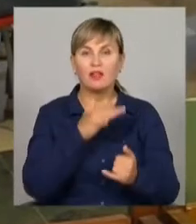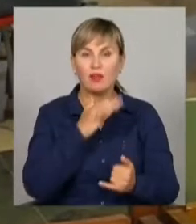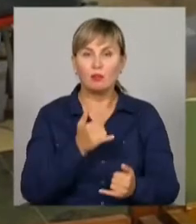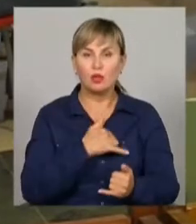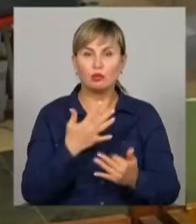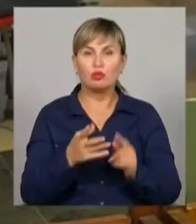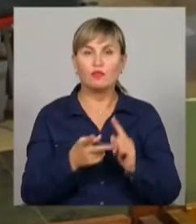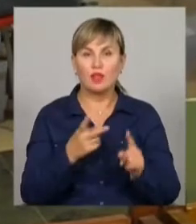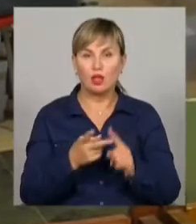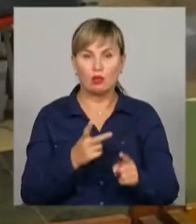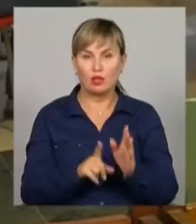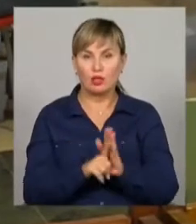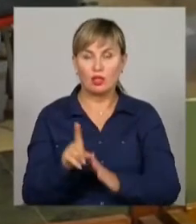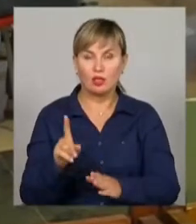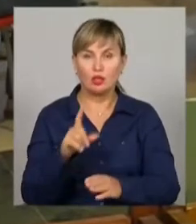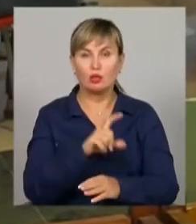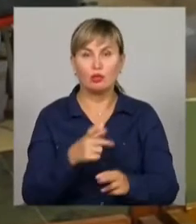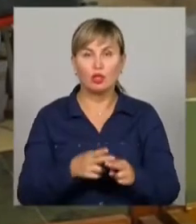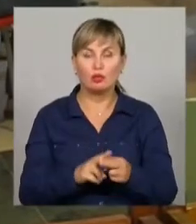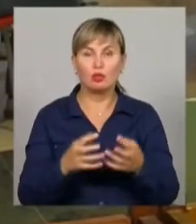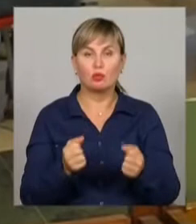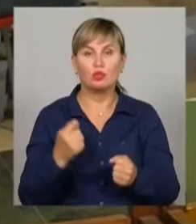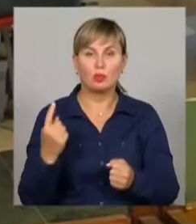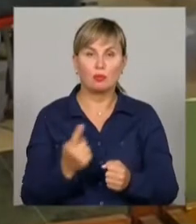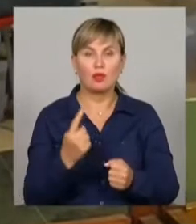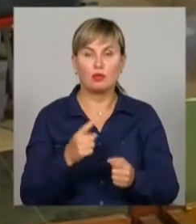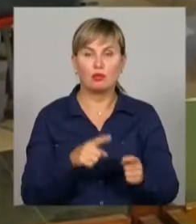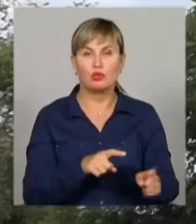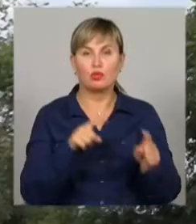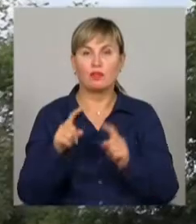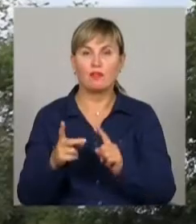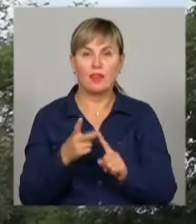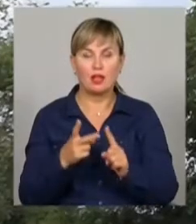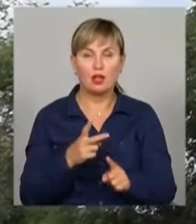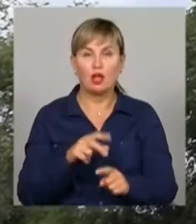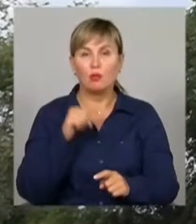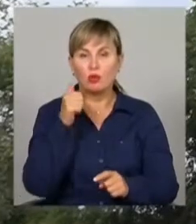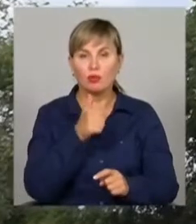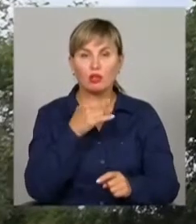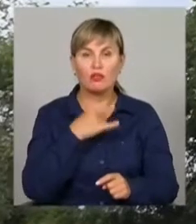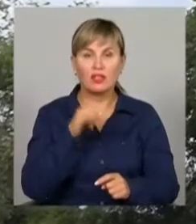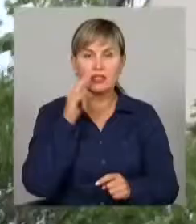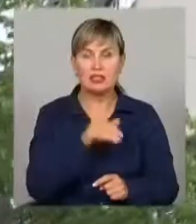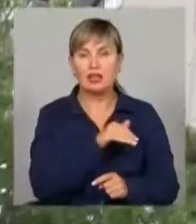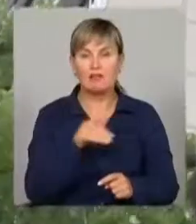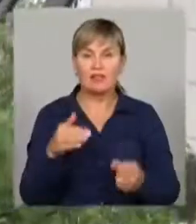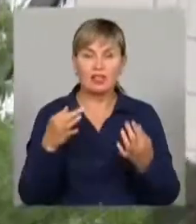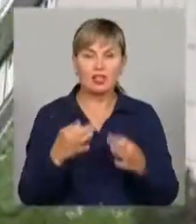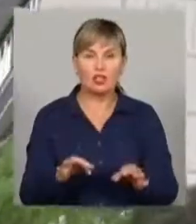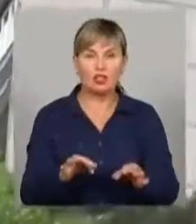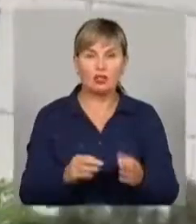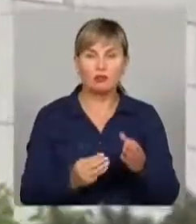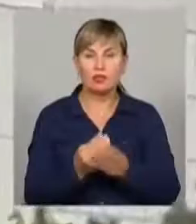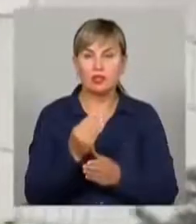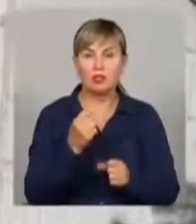уже второй компонент присоединился. Люди, которые получили первый, они уже приходят на второй компонент. В прошлом году в Казахстане официально разрешили размещать флаг